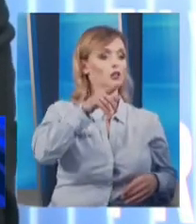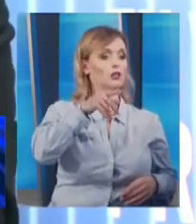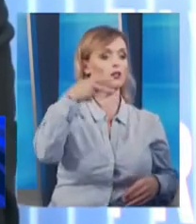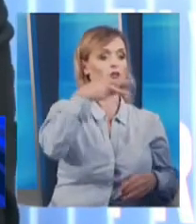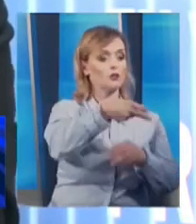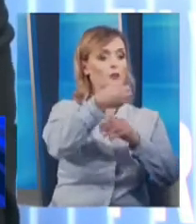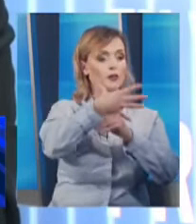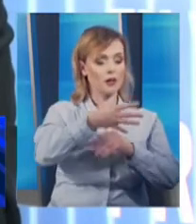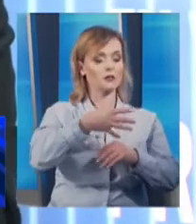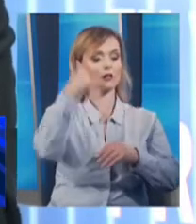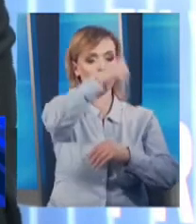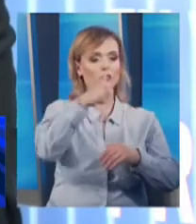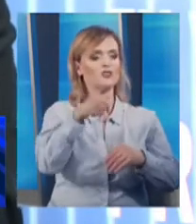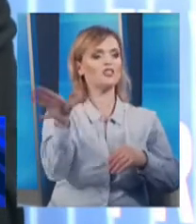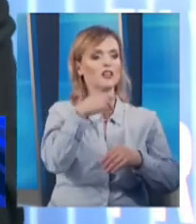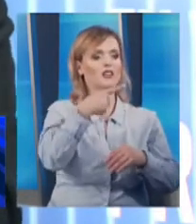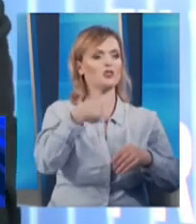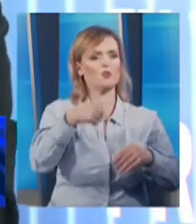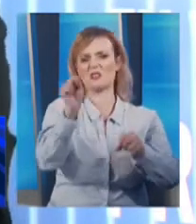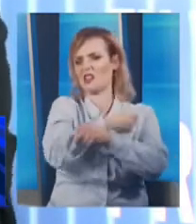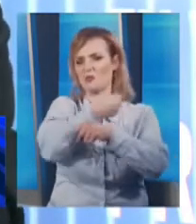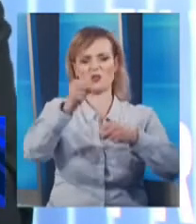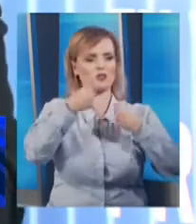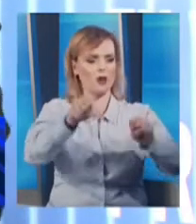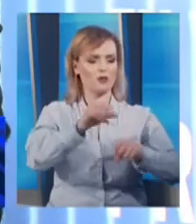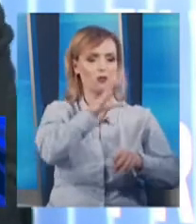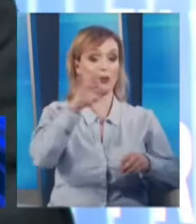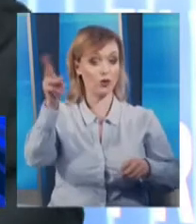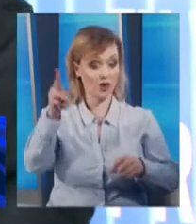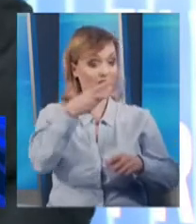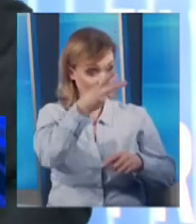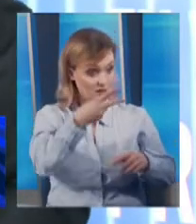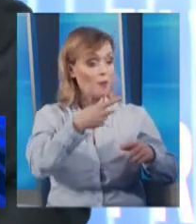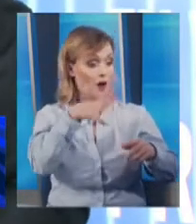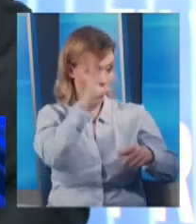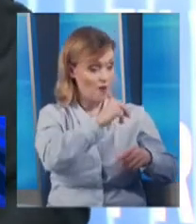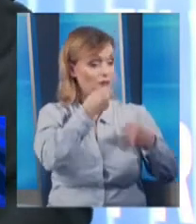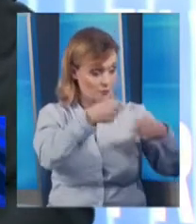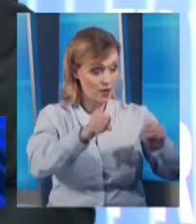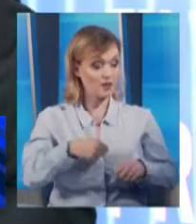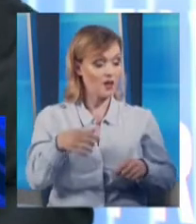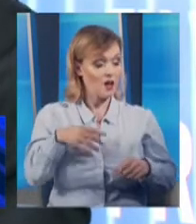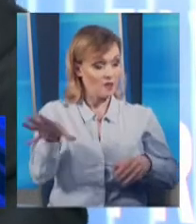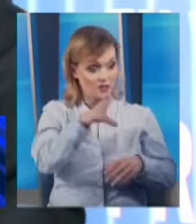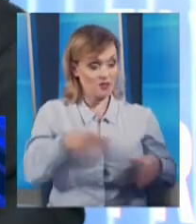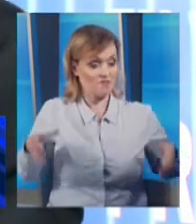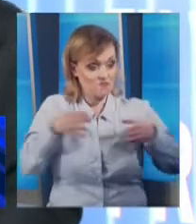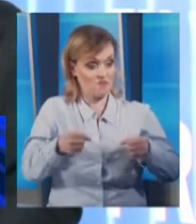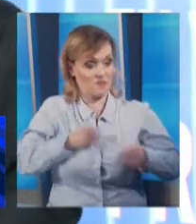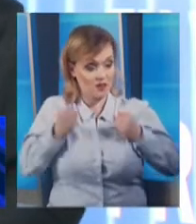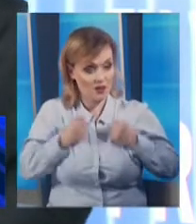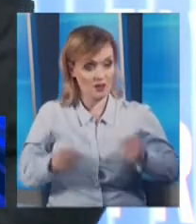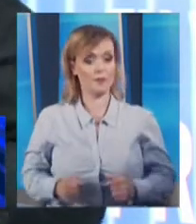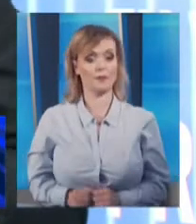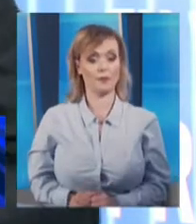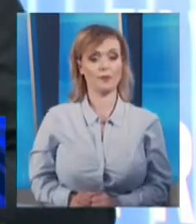Plahotniuc, iată că cu efortul comun al oamenilor am scăpat. În ceea ce privește proiectul de modificare a Constituției și stabilire a unui